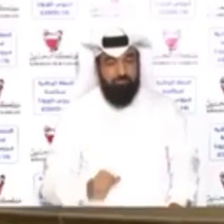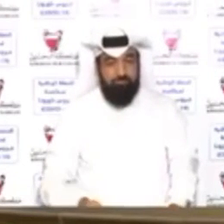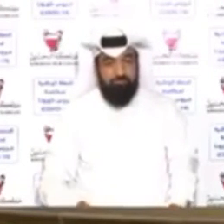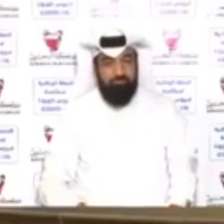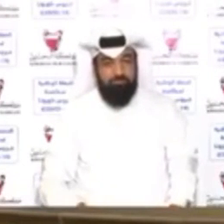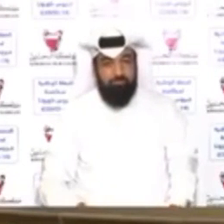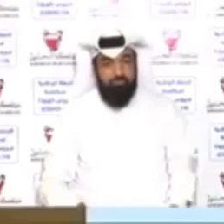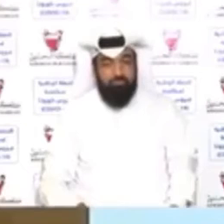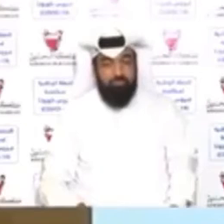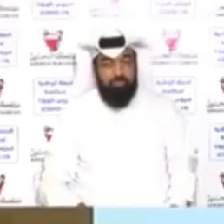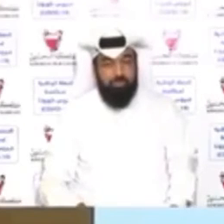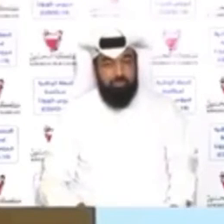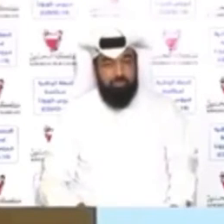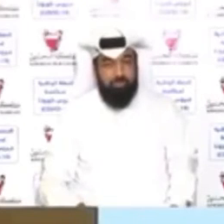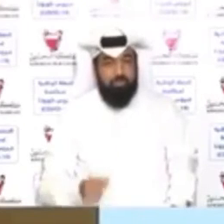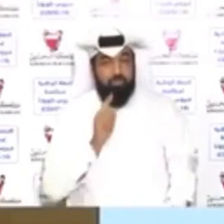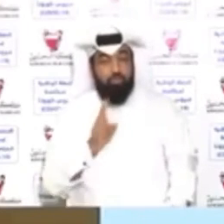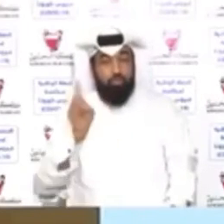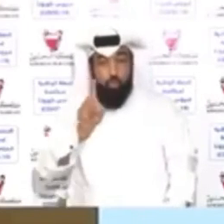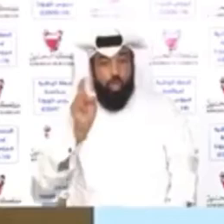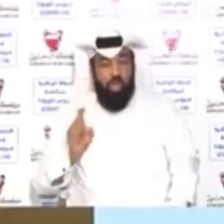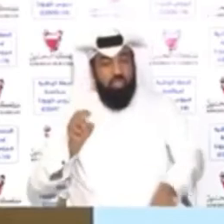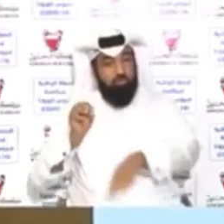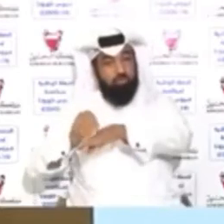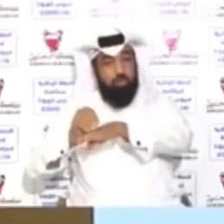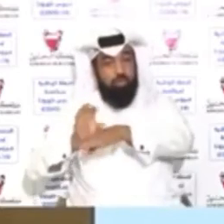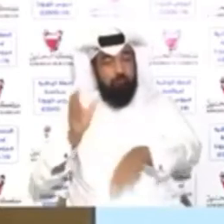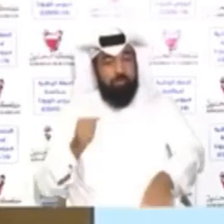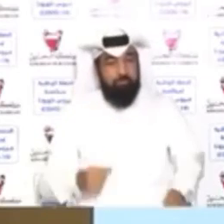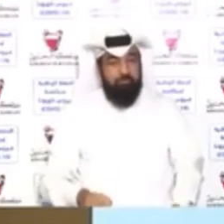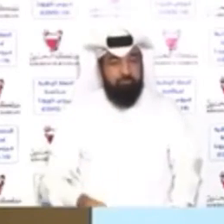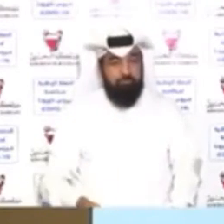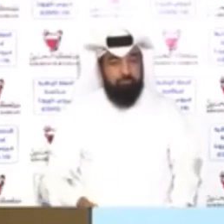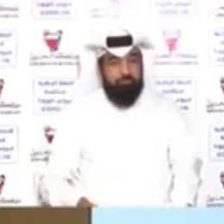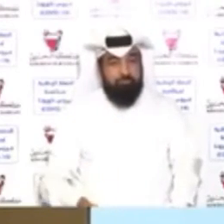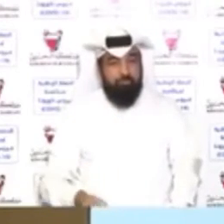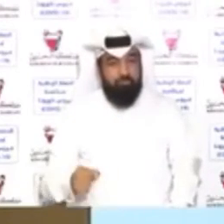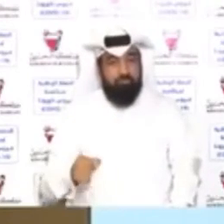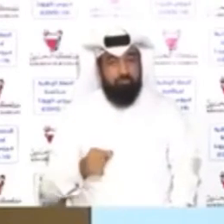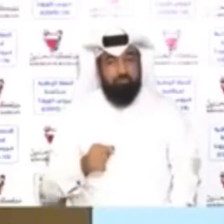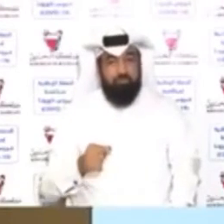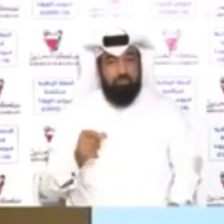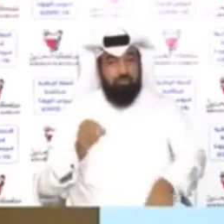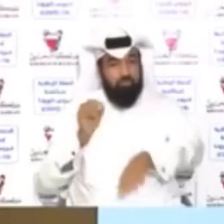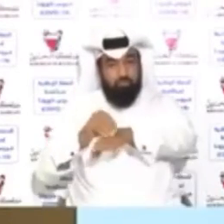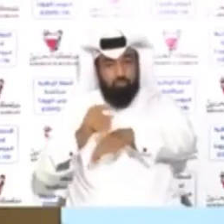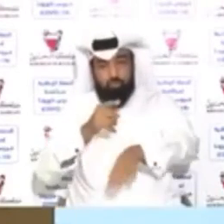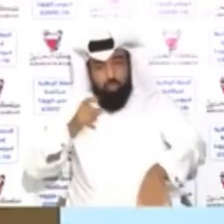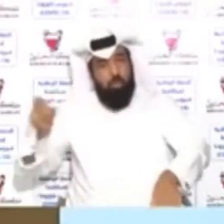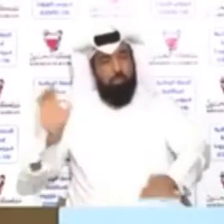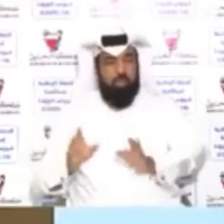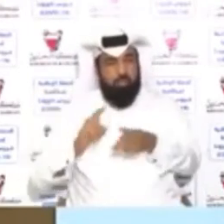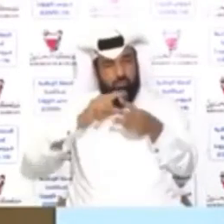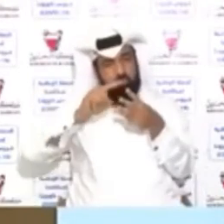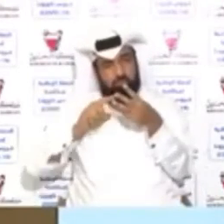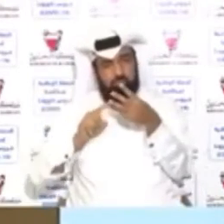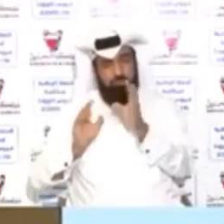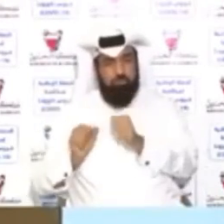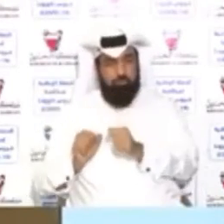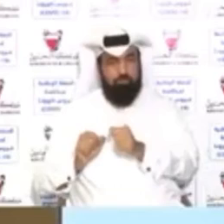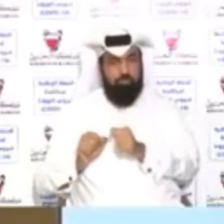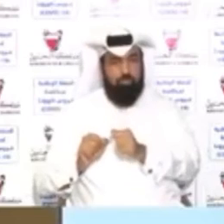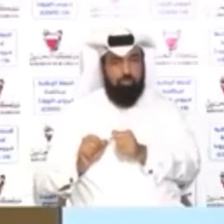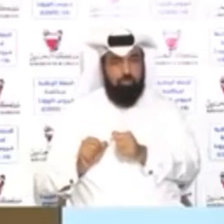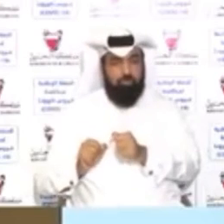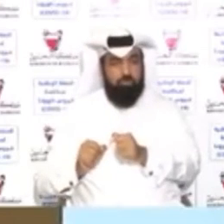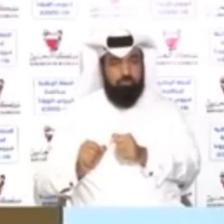صحيفة الجزيرة في البحرين، موجه للدكتور وليد. أعلنت مملكة البحرين بأنها أحرزت تقدم في التصدي لمكافحة